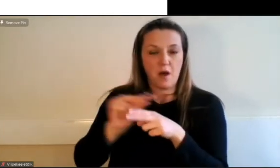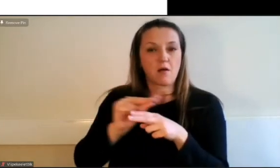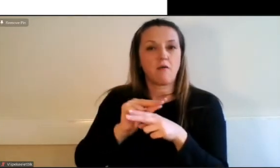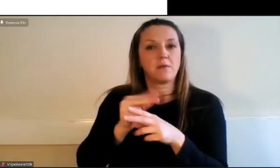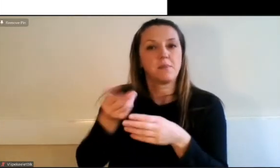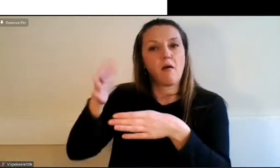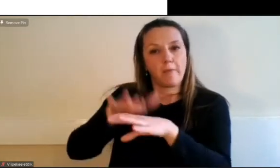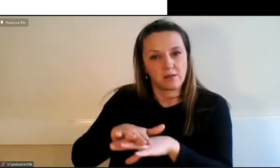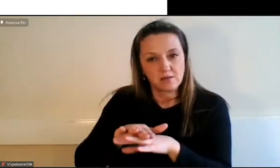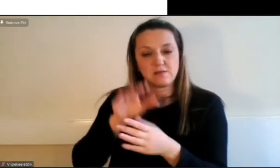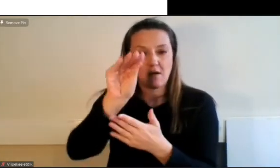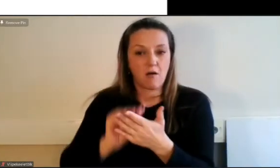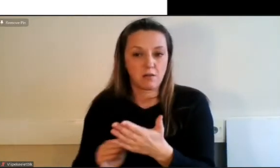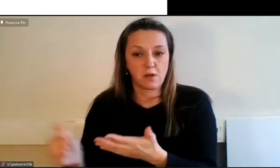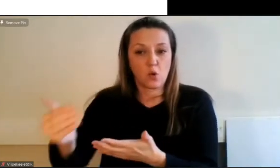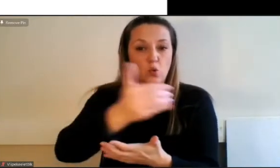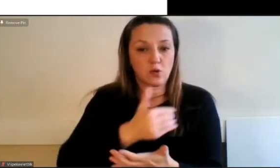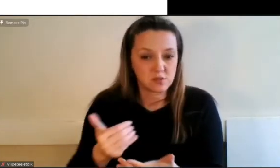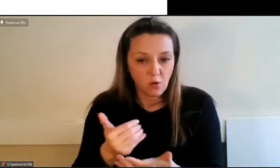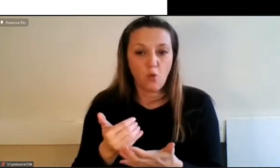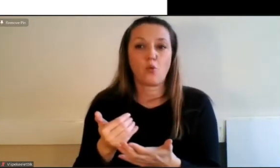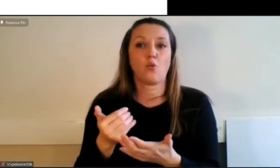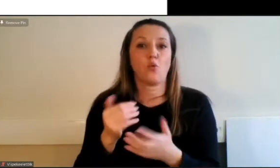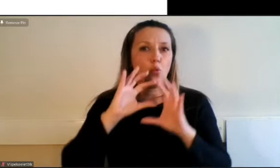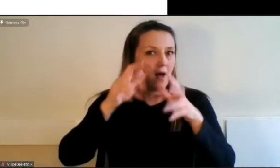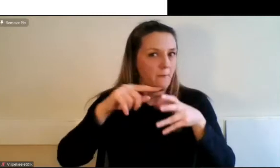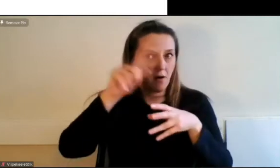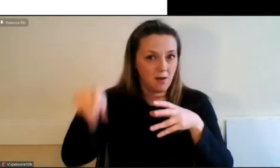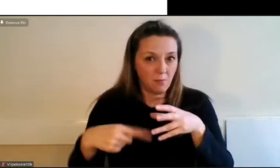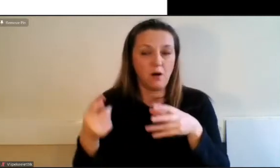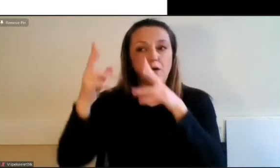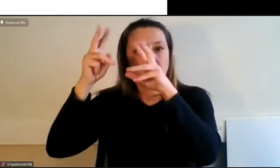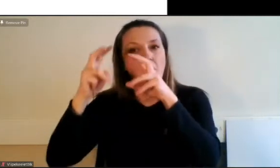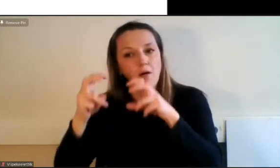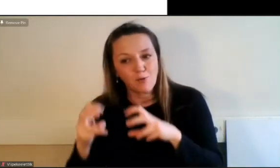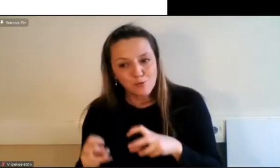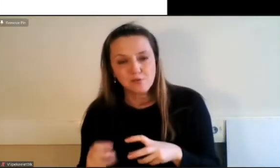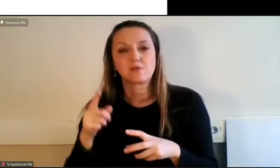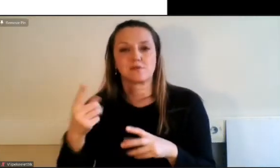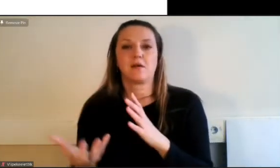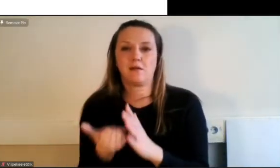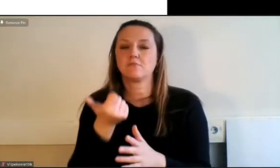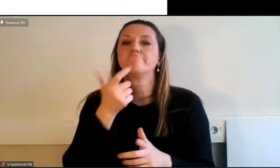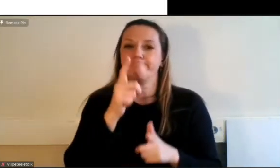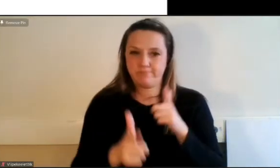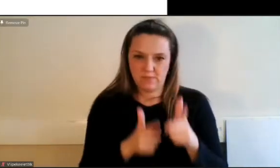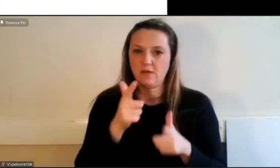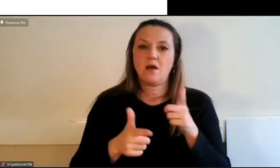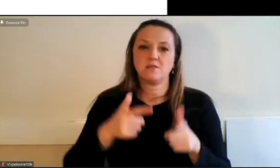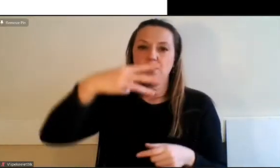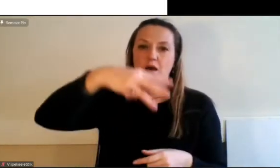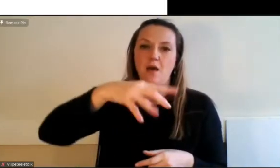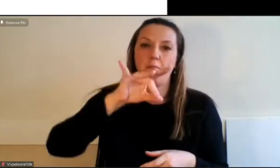kas te süstisite mulle vett. Ei, me vett kellelegi ei süsti, aga on täiesti võimalik, et neid kõrvaltoimeid ei